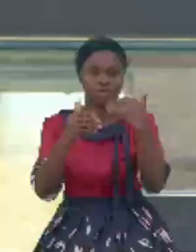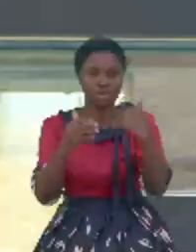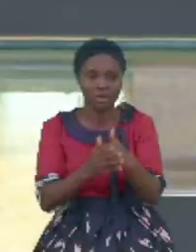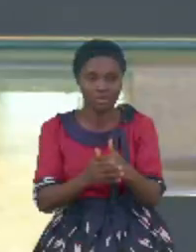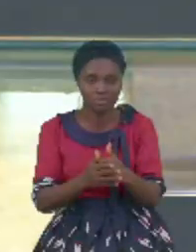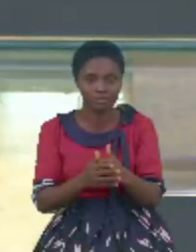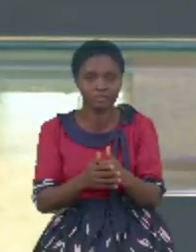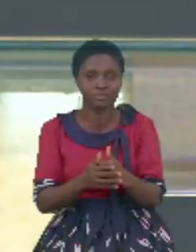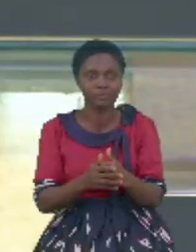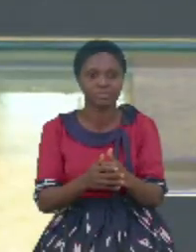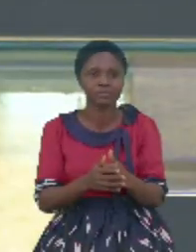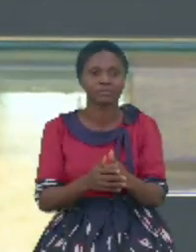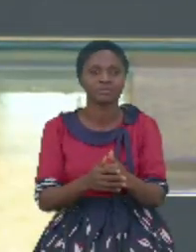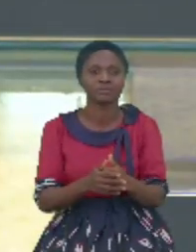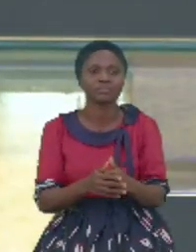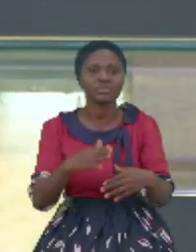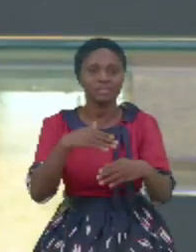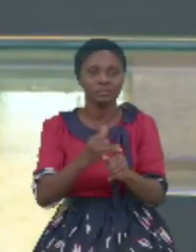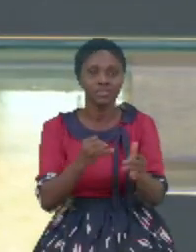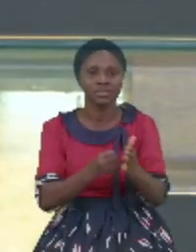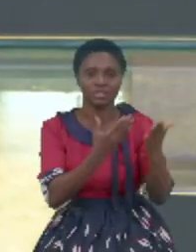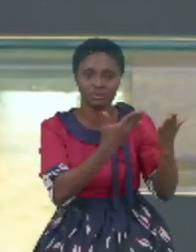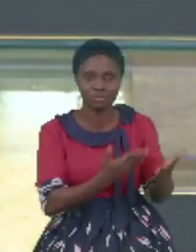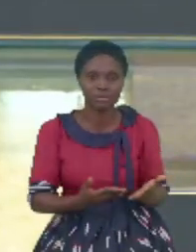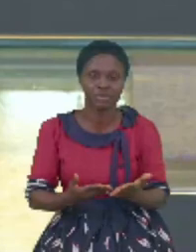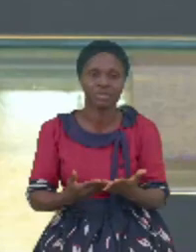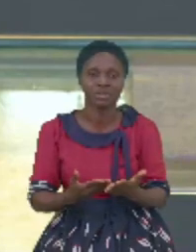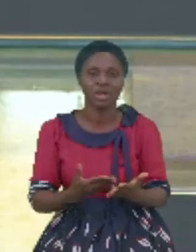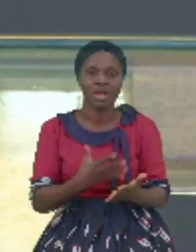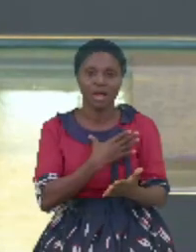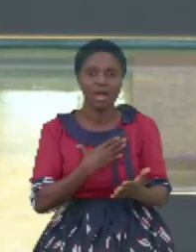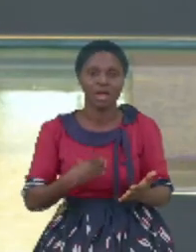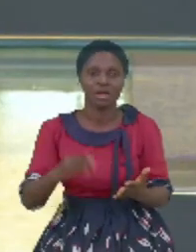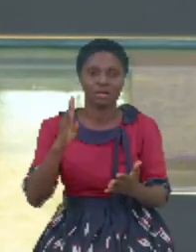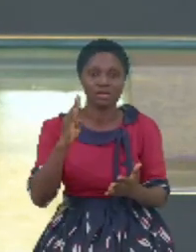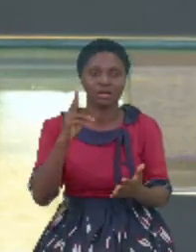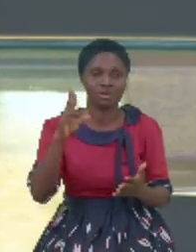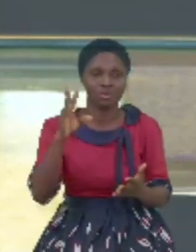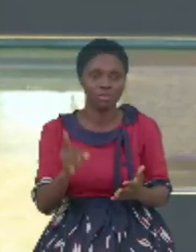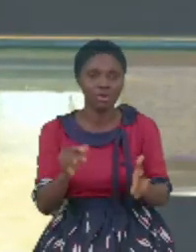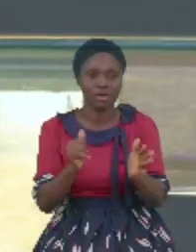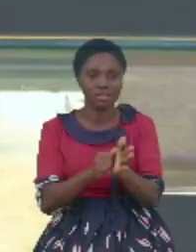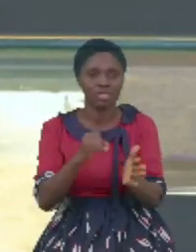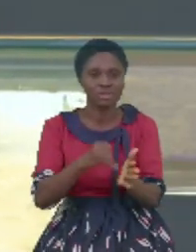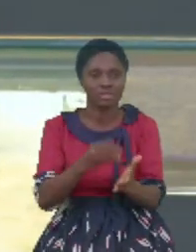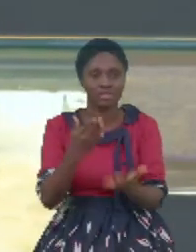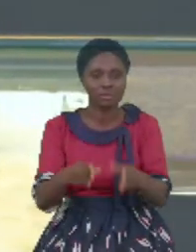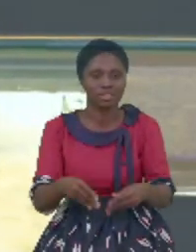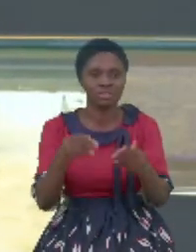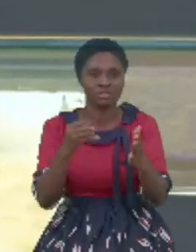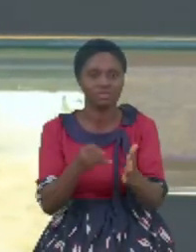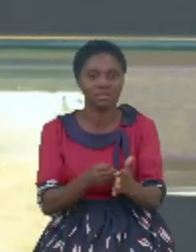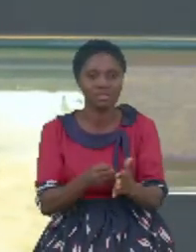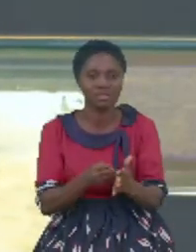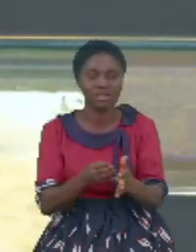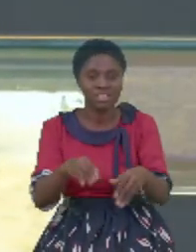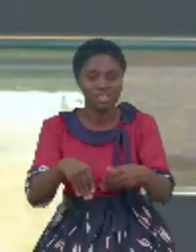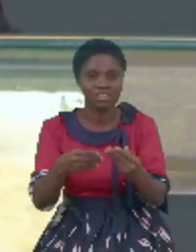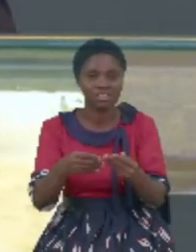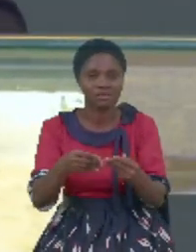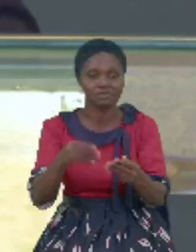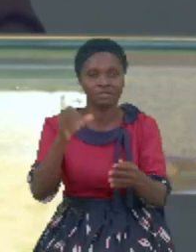avoir arrosé, fécondé la terre et fait germer les plantes, sans avoir donné de la semence